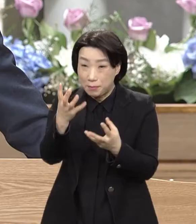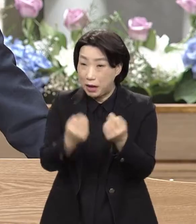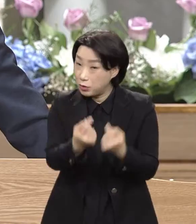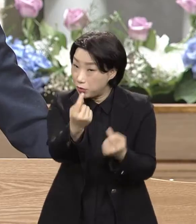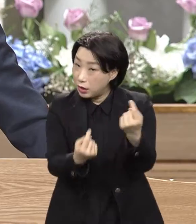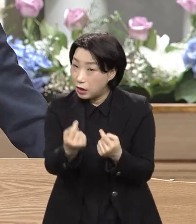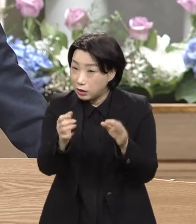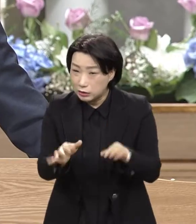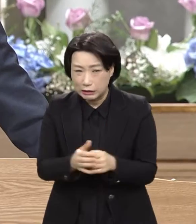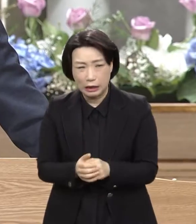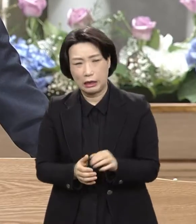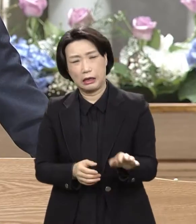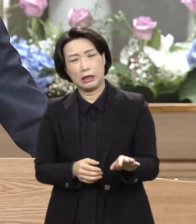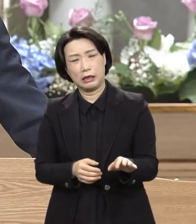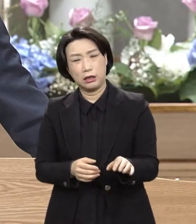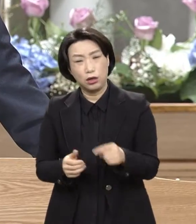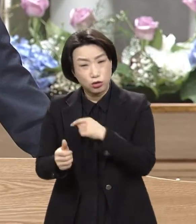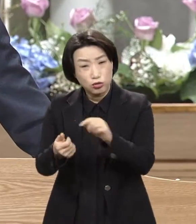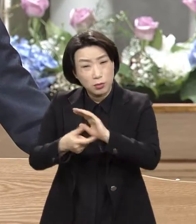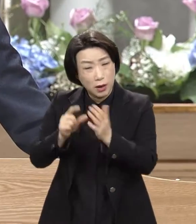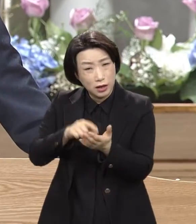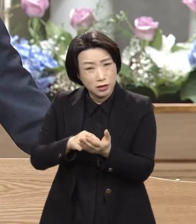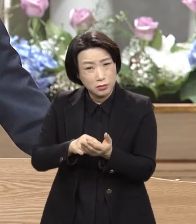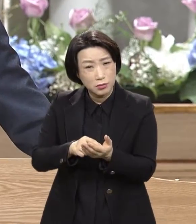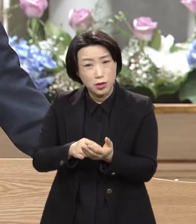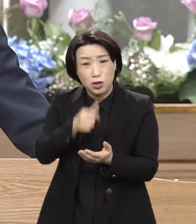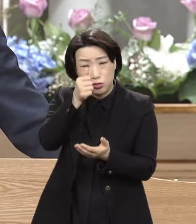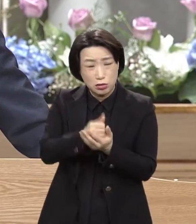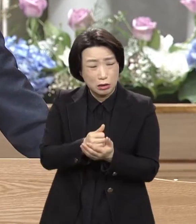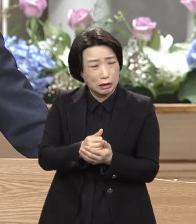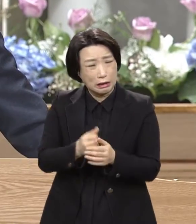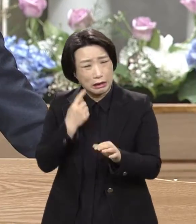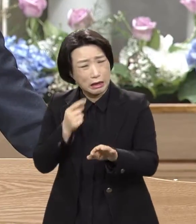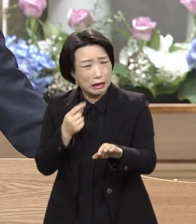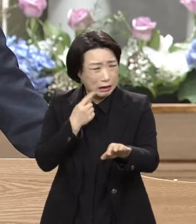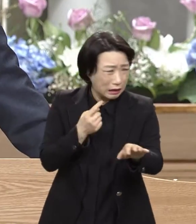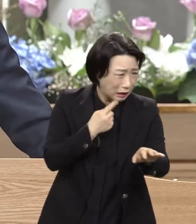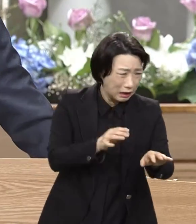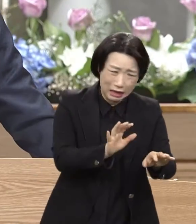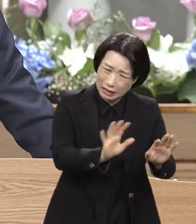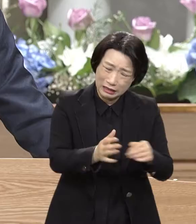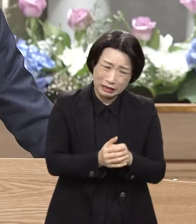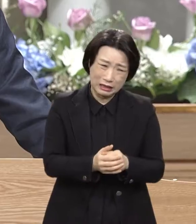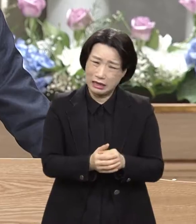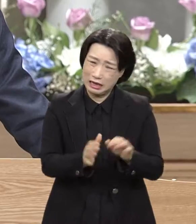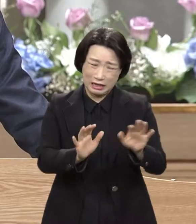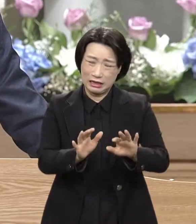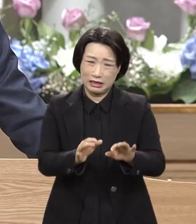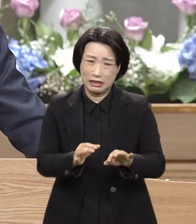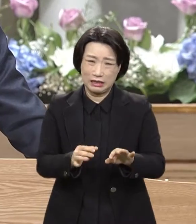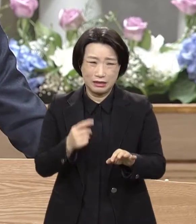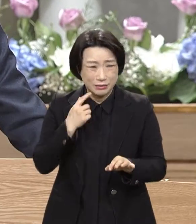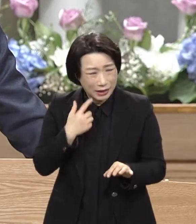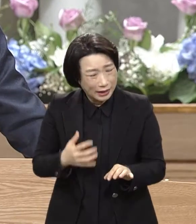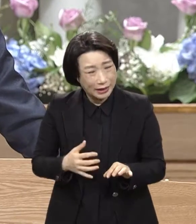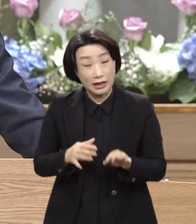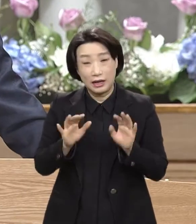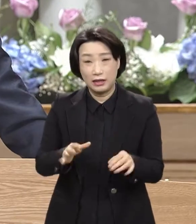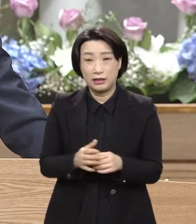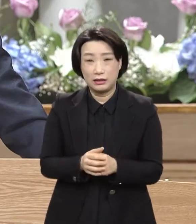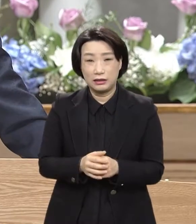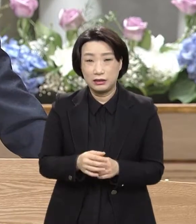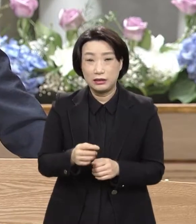왔으나 죽일 만한 그런 증인의 증거를 얻어내지